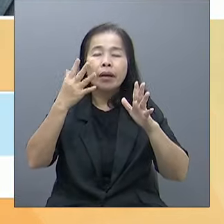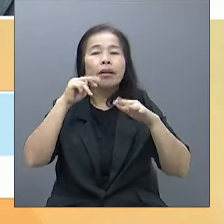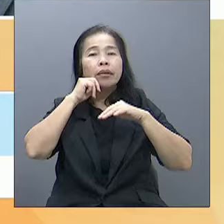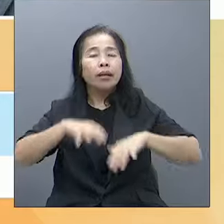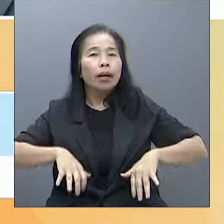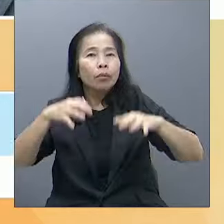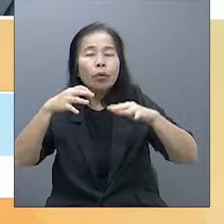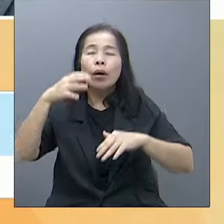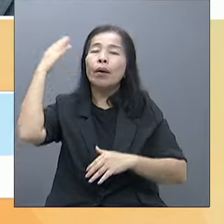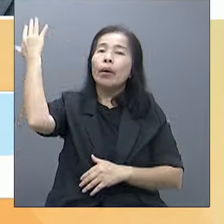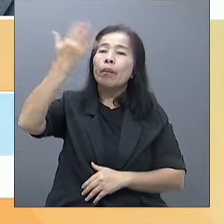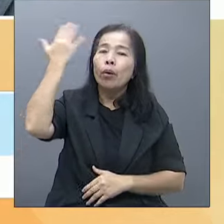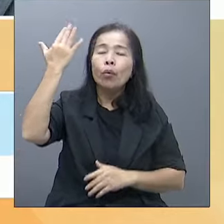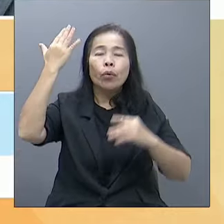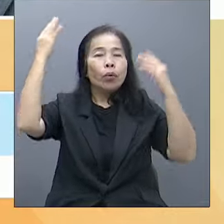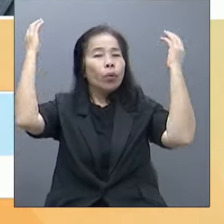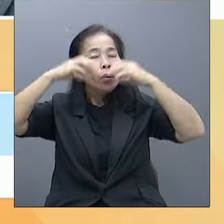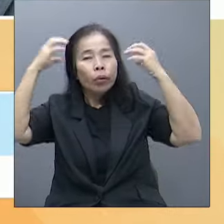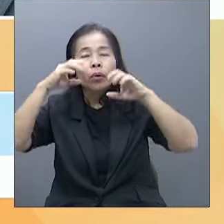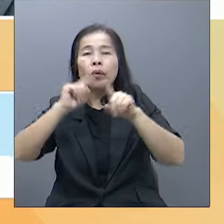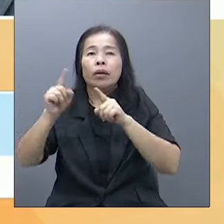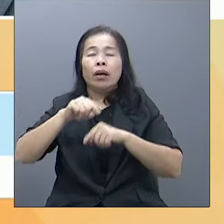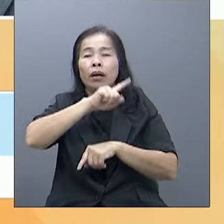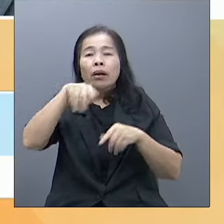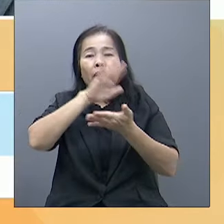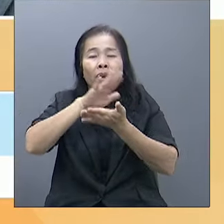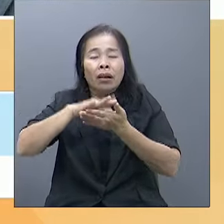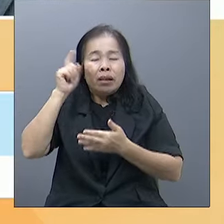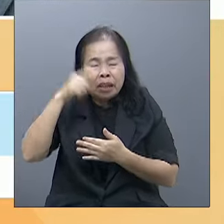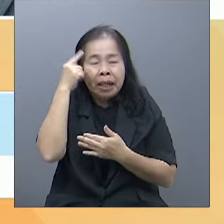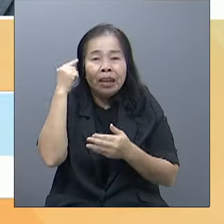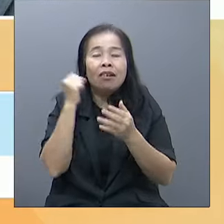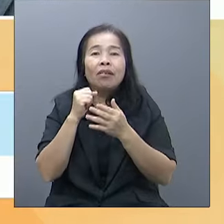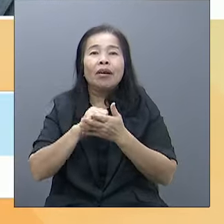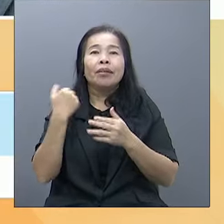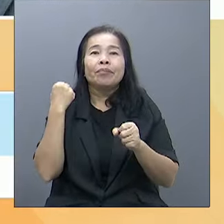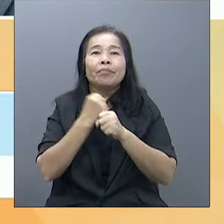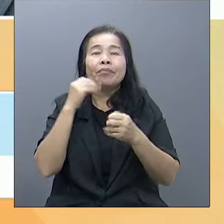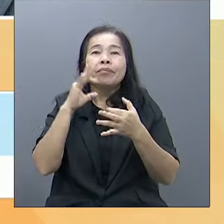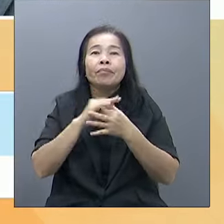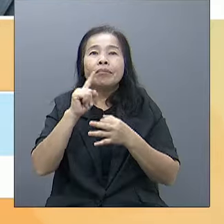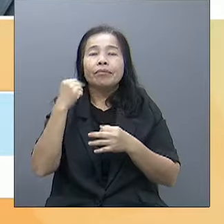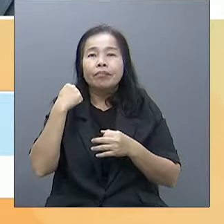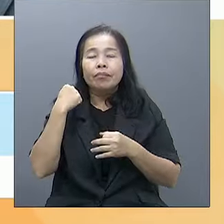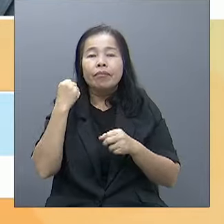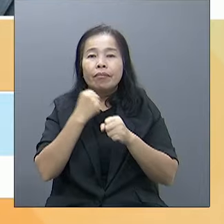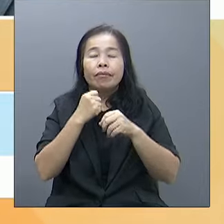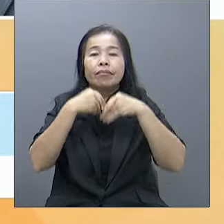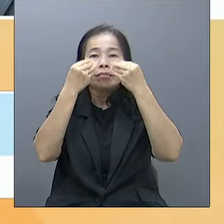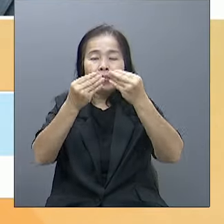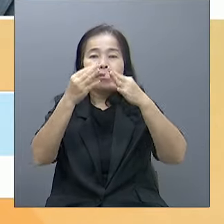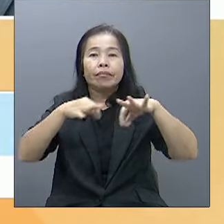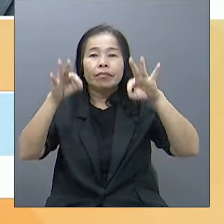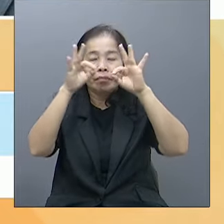ายุอะไรอย่างเงี้ยนะครับซึ่งในแต่ละโรงเรียนมันก็จะมีการซ้อมแผนอย่างนี้ในพื้นที่ถ้าเ